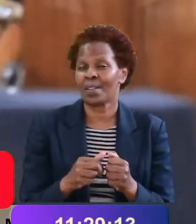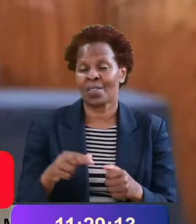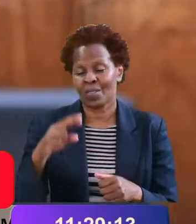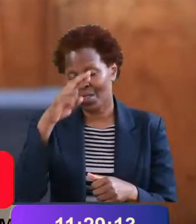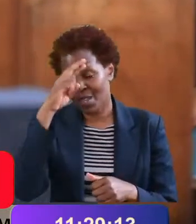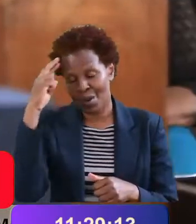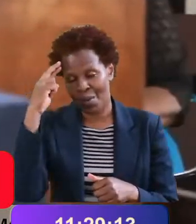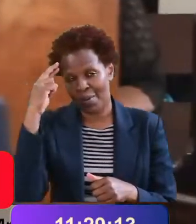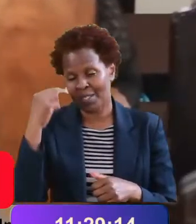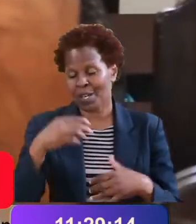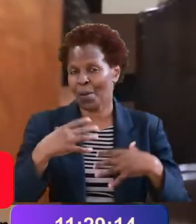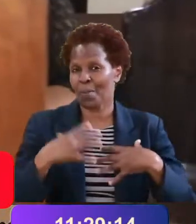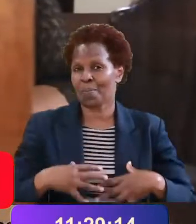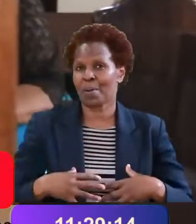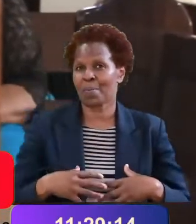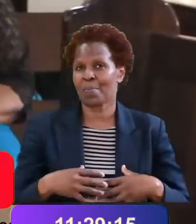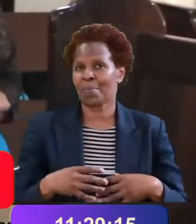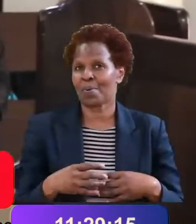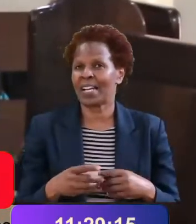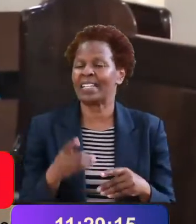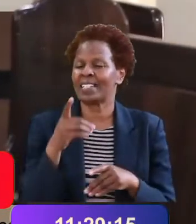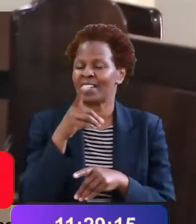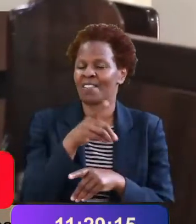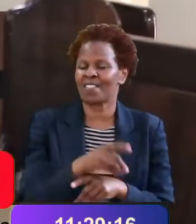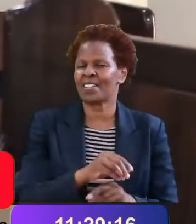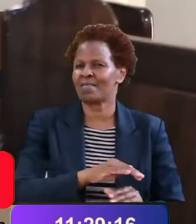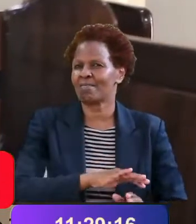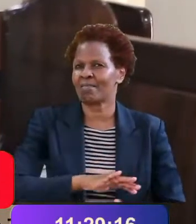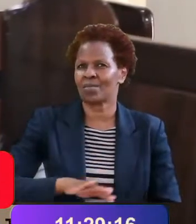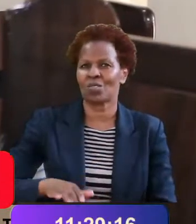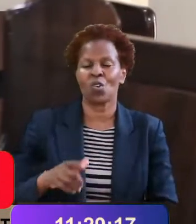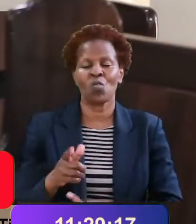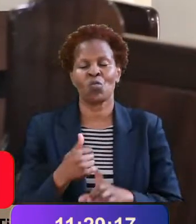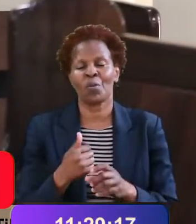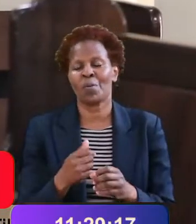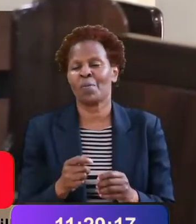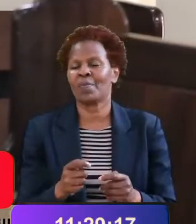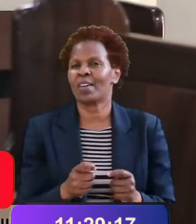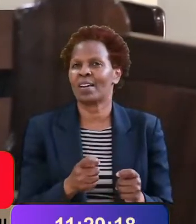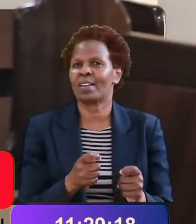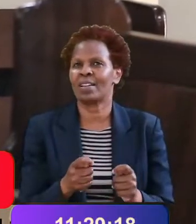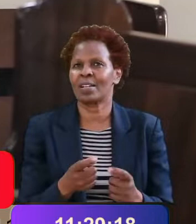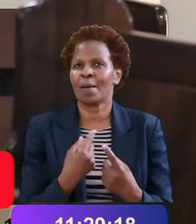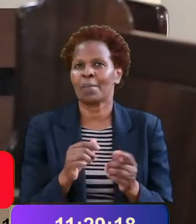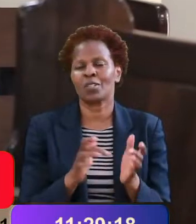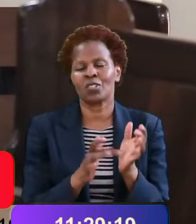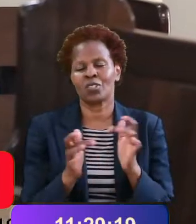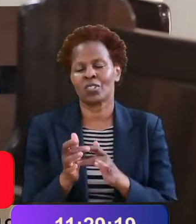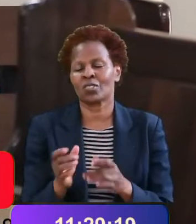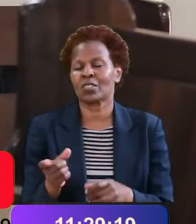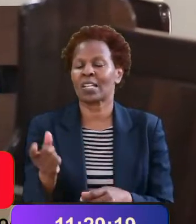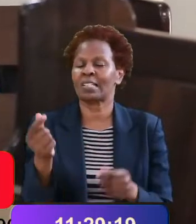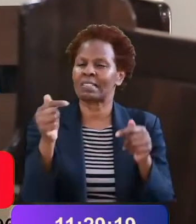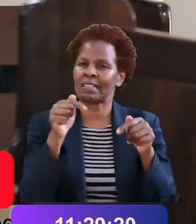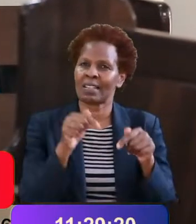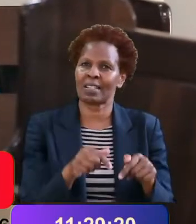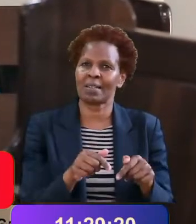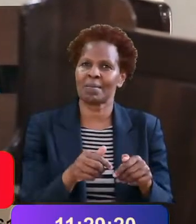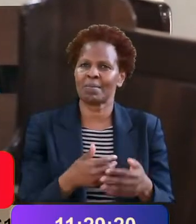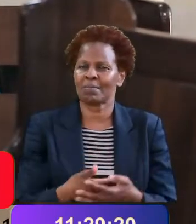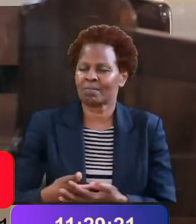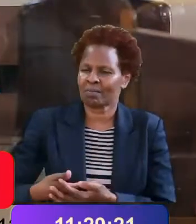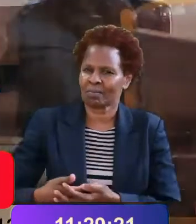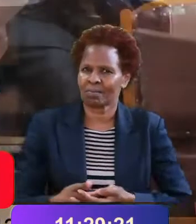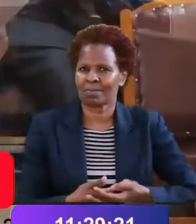na Waroma na kuwashinda na kuwatoa katika ulinzi wao. Lakini Yesu alikuja kama mtoto